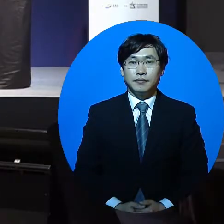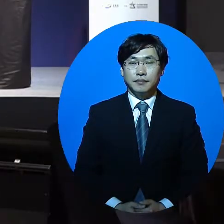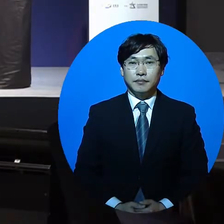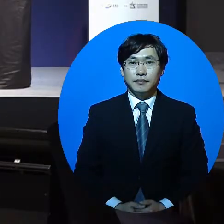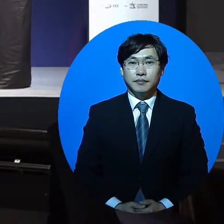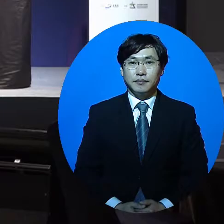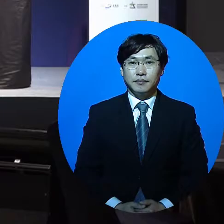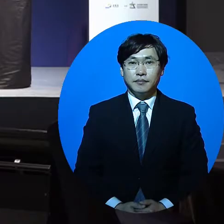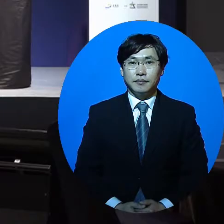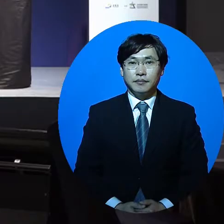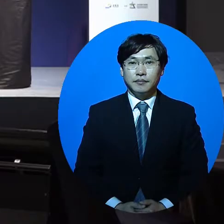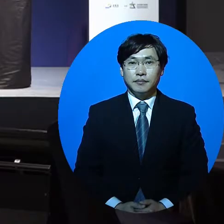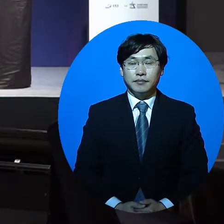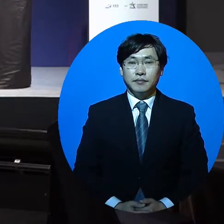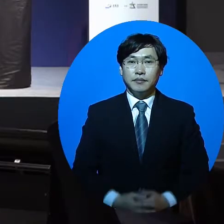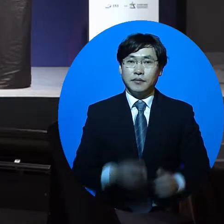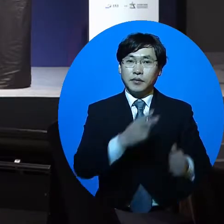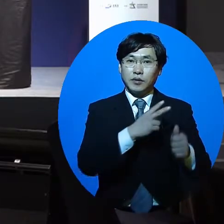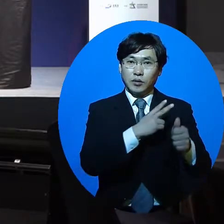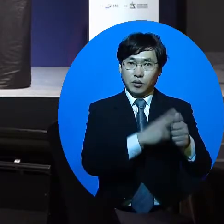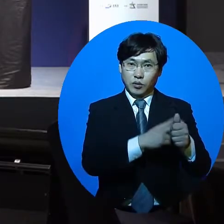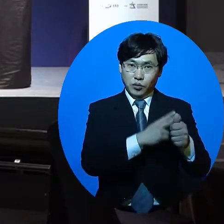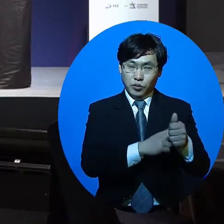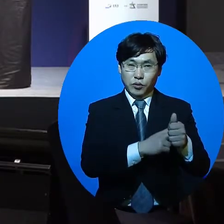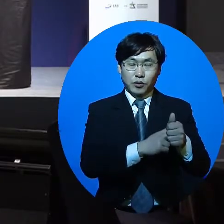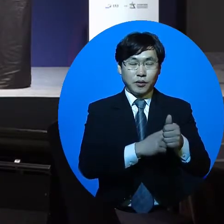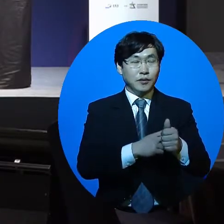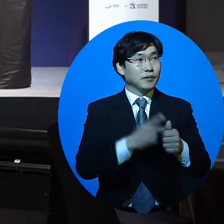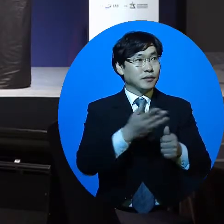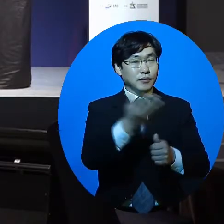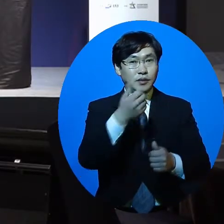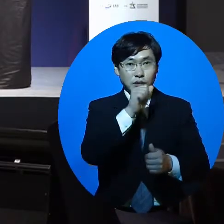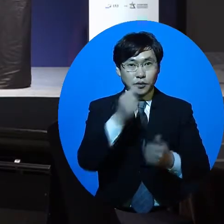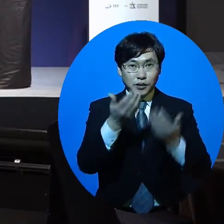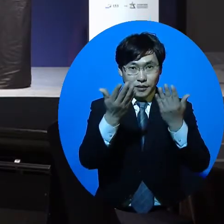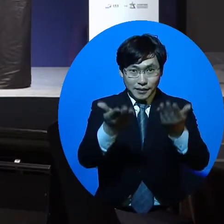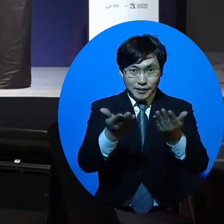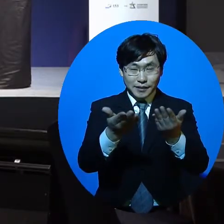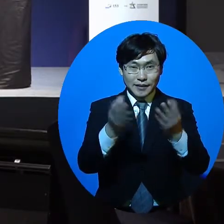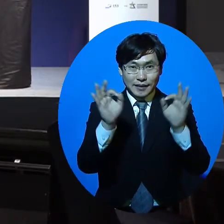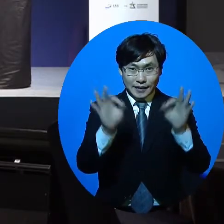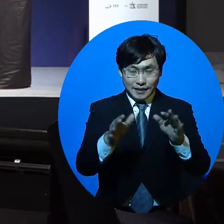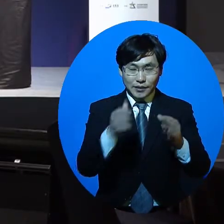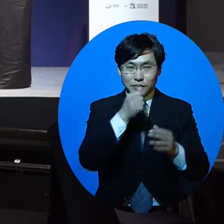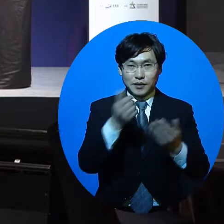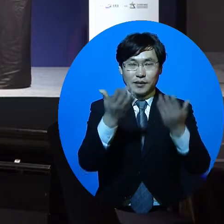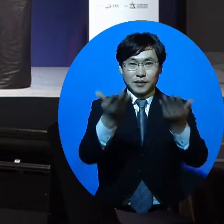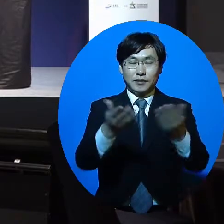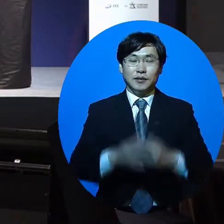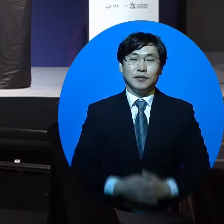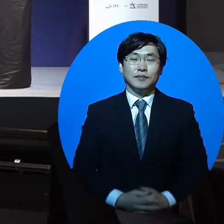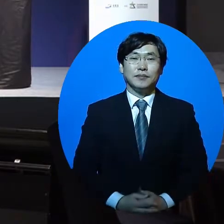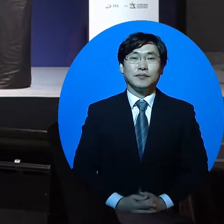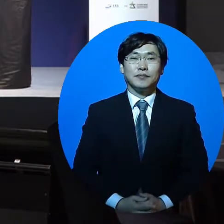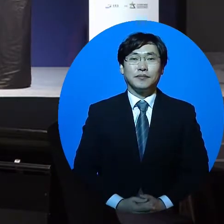우리 교수님이 저 때문에 더 당황을 하신 것 같아. 저 소개하는 자리인데 잠시만요. 그다음에 오늘